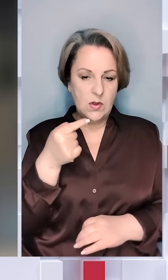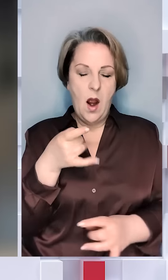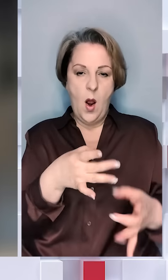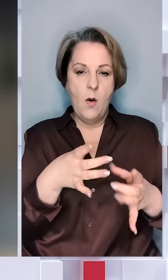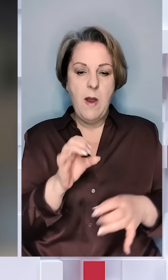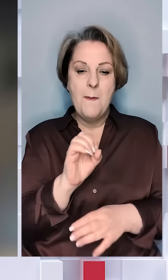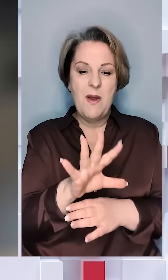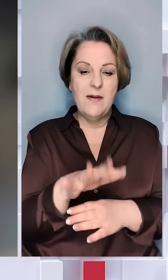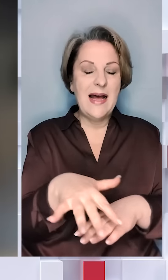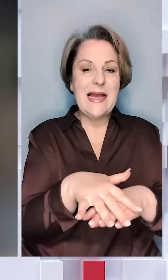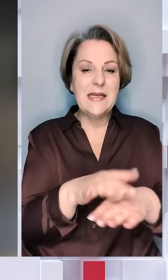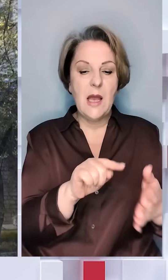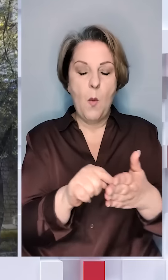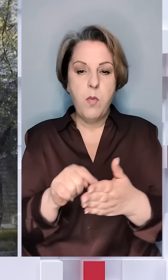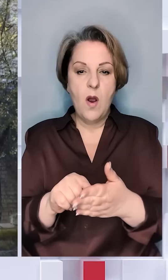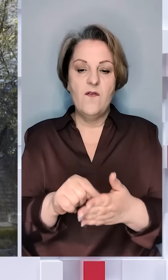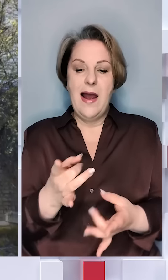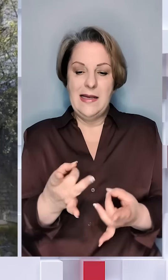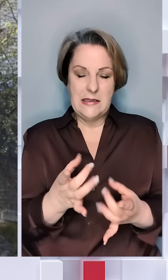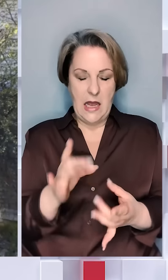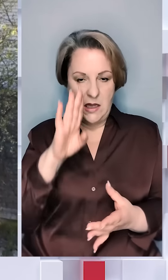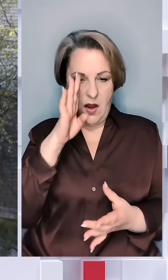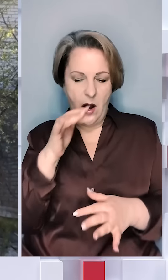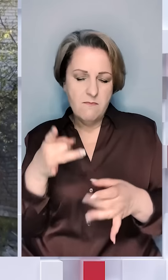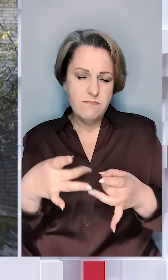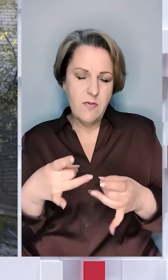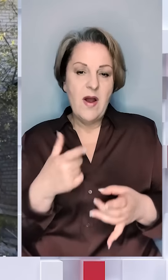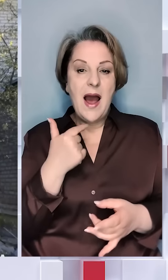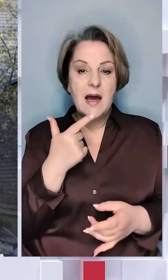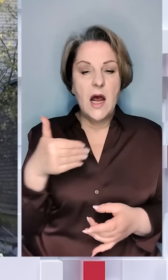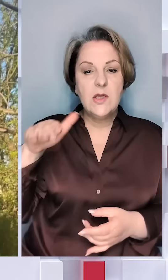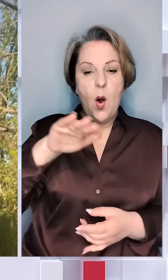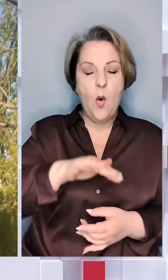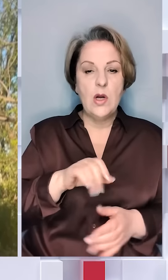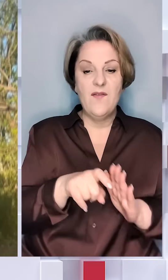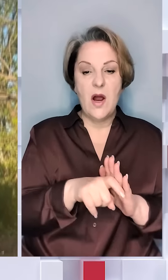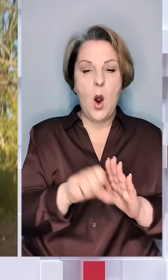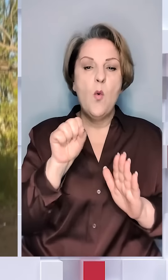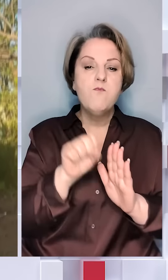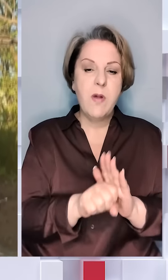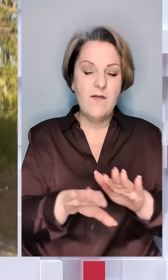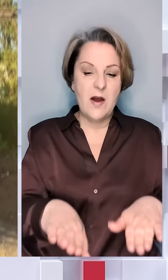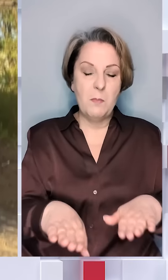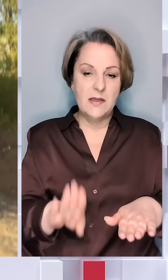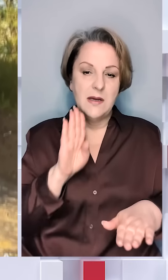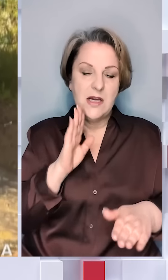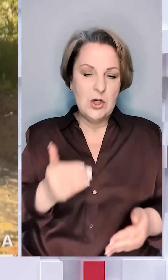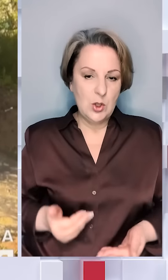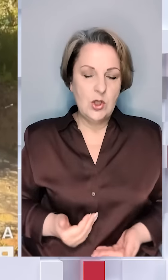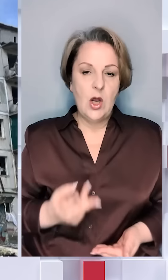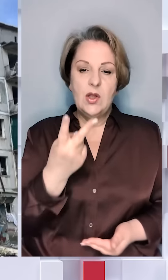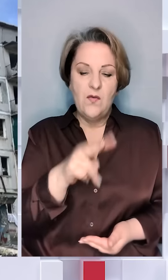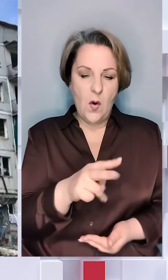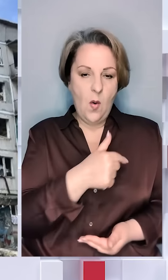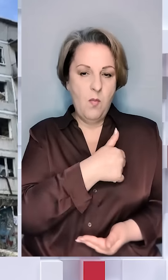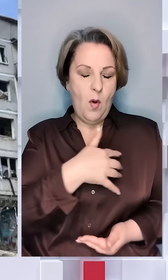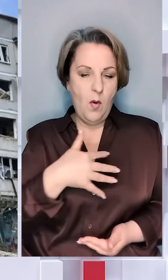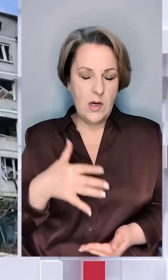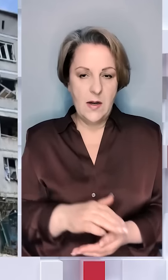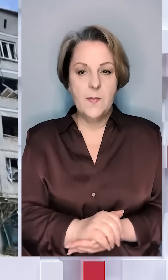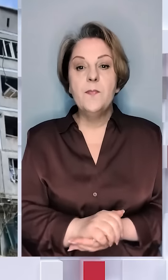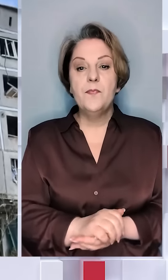обстріляли 15 населених пунктів. З артилерії вороги накрили Красногорівку на Донеччині, вбили місцеву жительку і ще двох цивільних